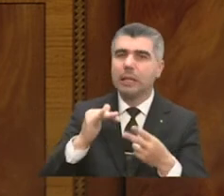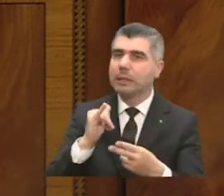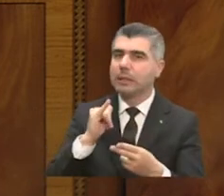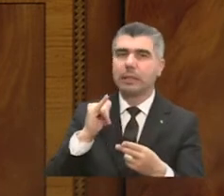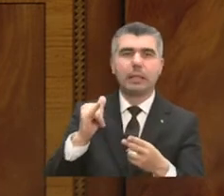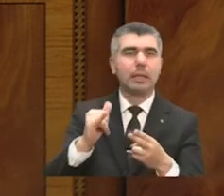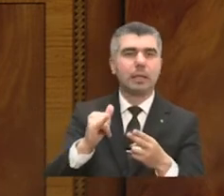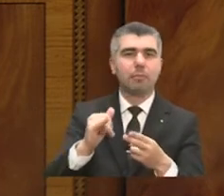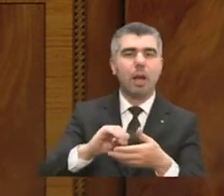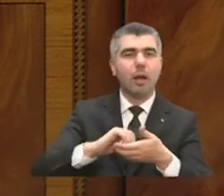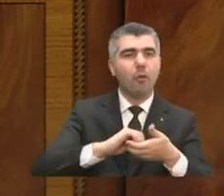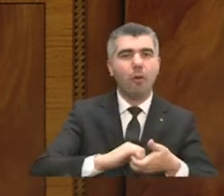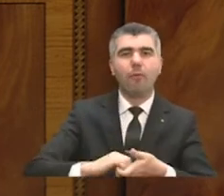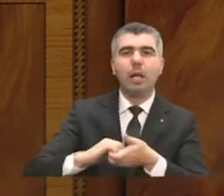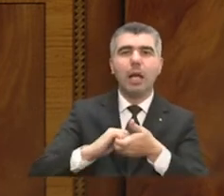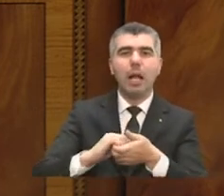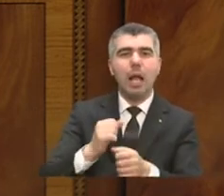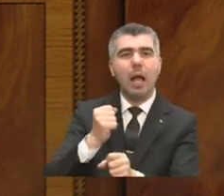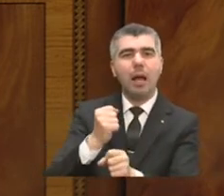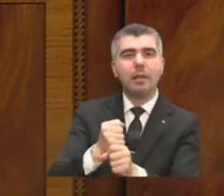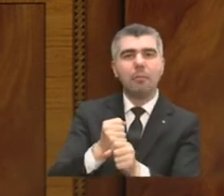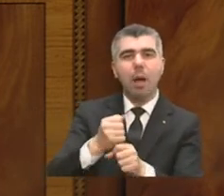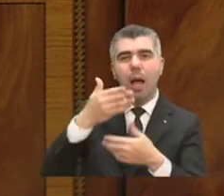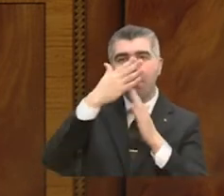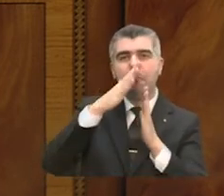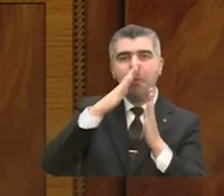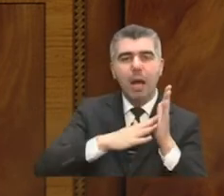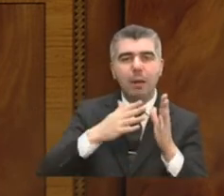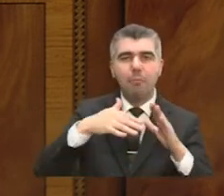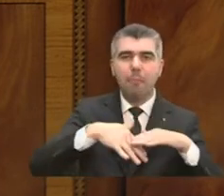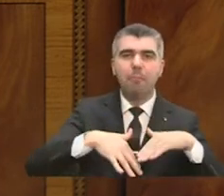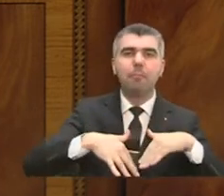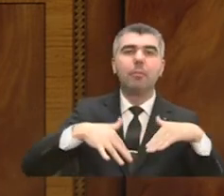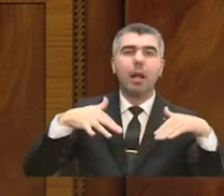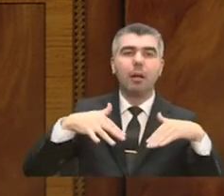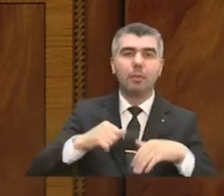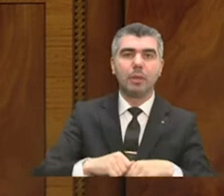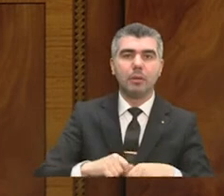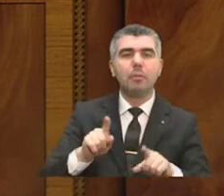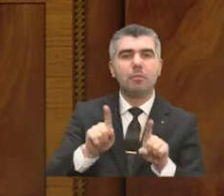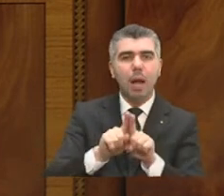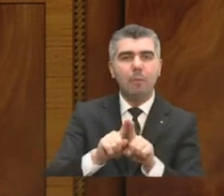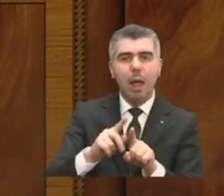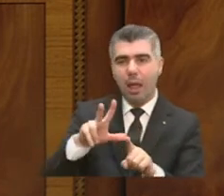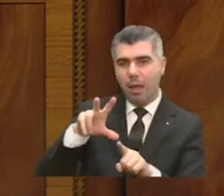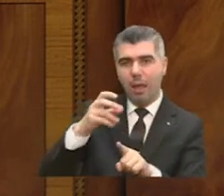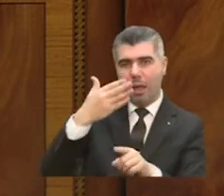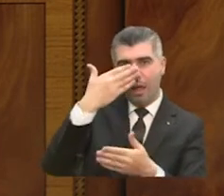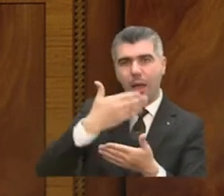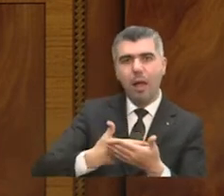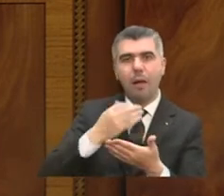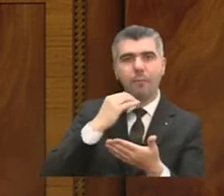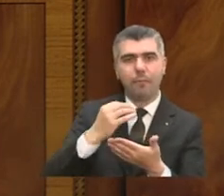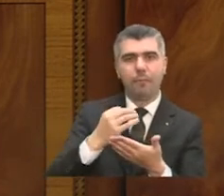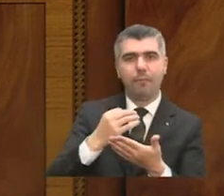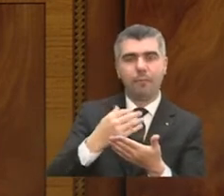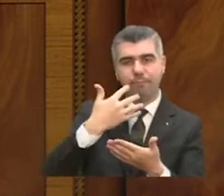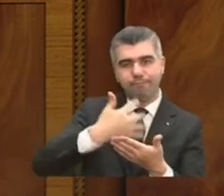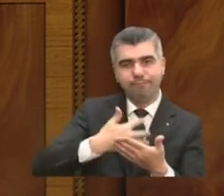La question des droits de l'homme, nous l'avons toujours posée, même ici au Parlement, partant